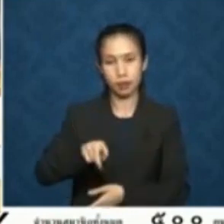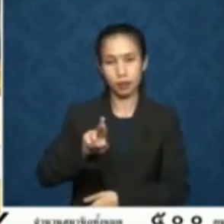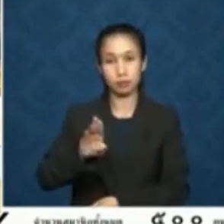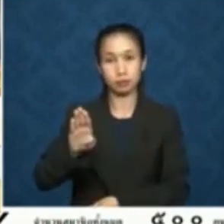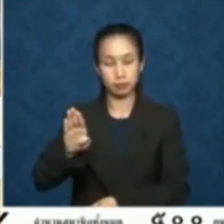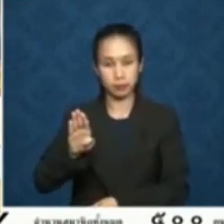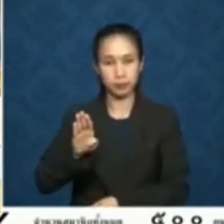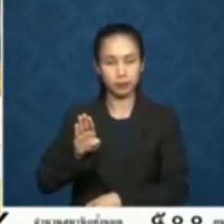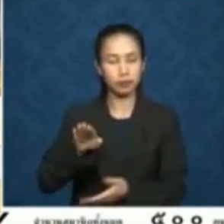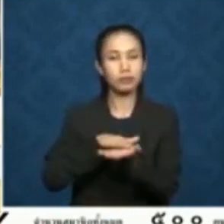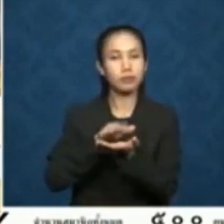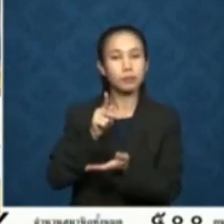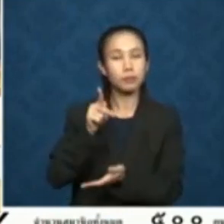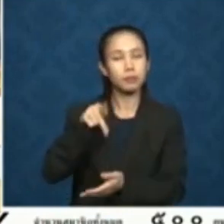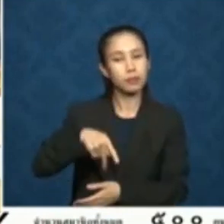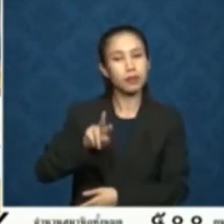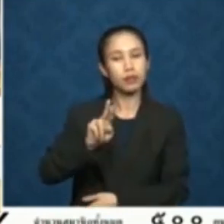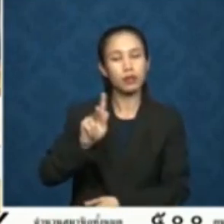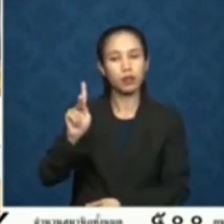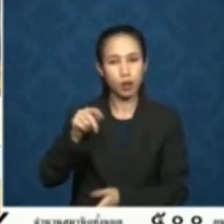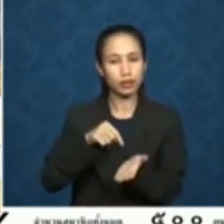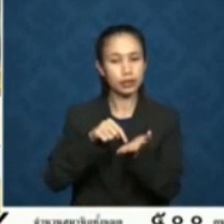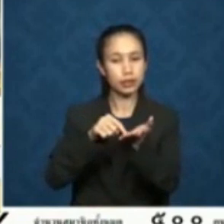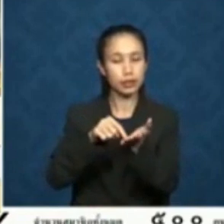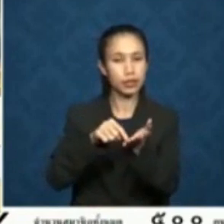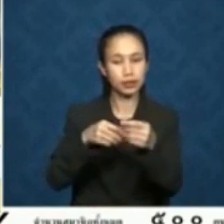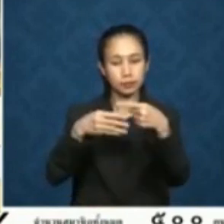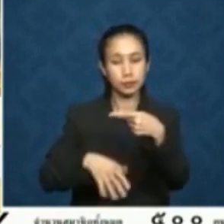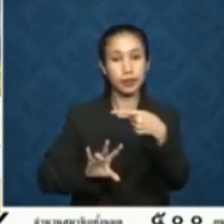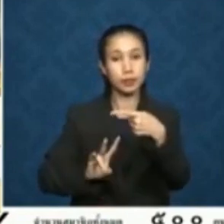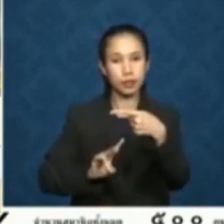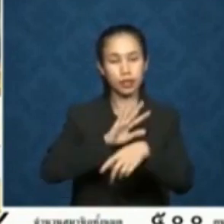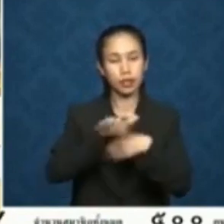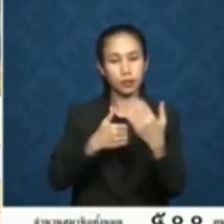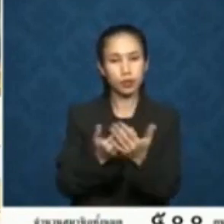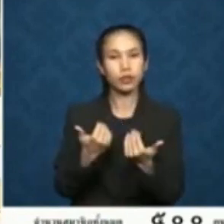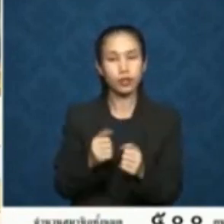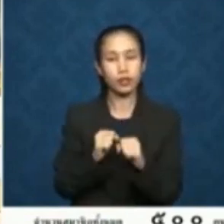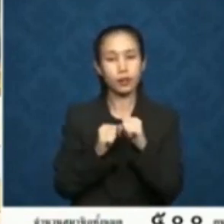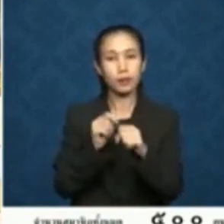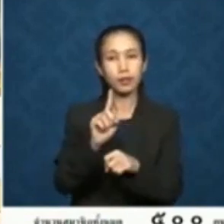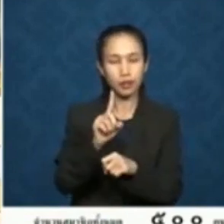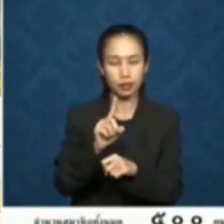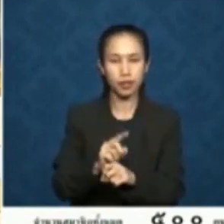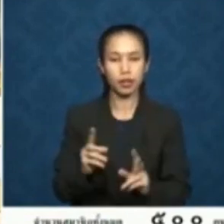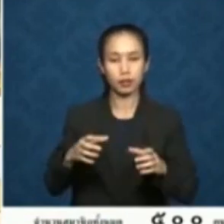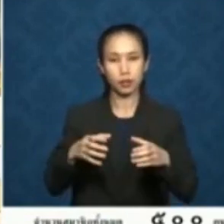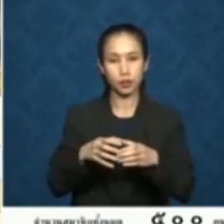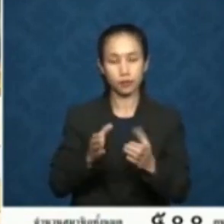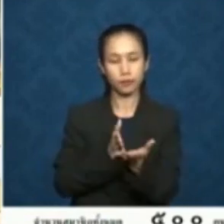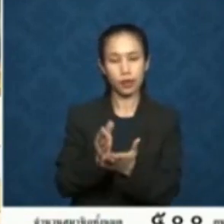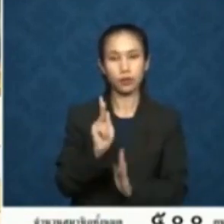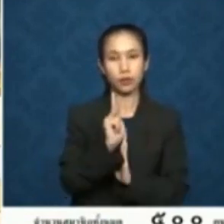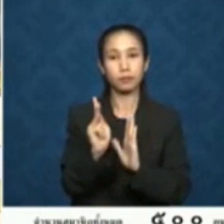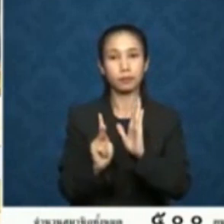ดนะครับตามที่คณะได้นำเสนอทั้ง7คณะนั้นแล้วนะครับแล้วก็กำลังให้คณะกฤษฎีก